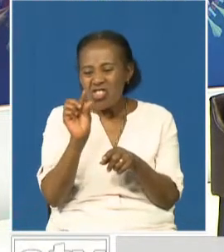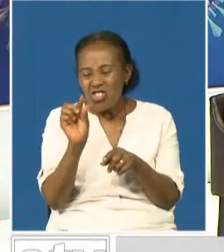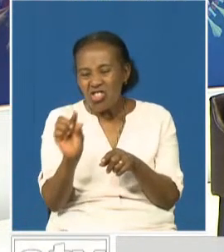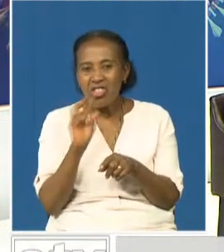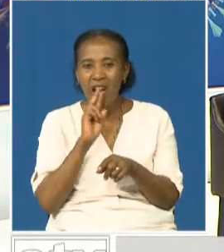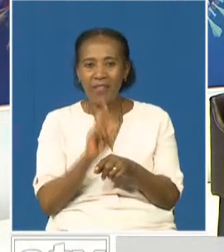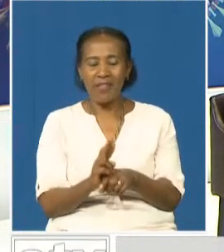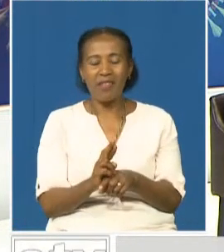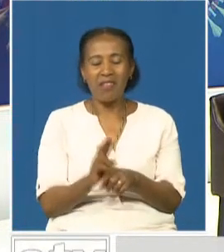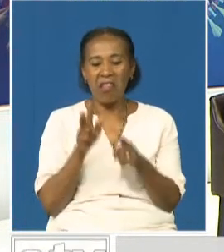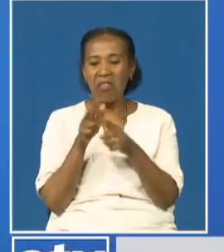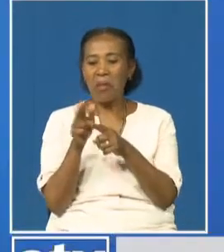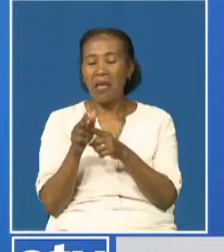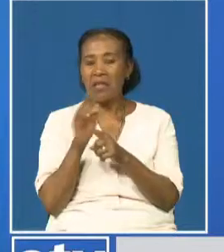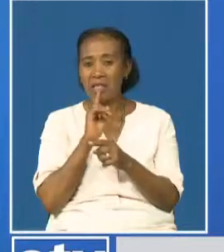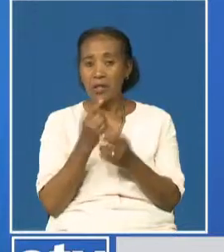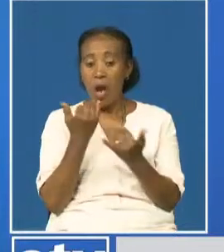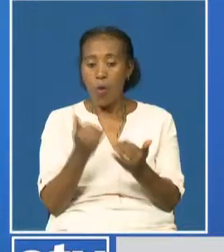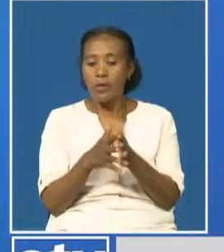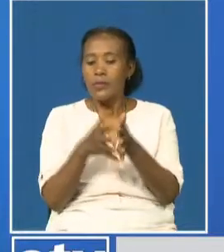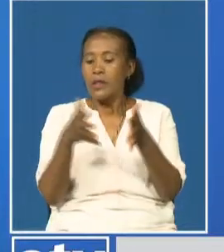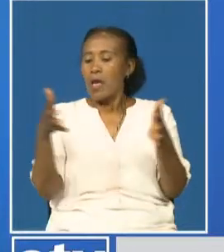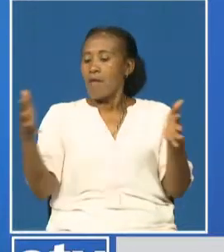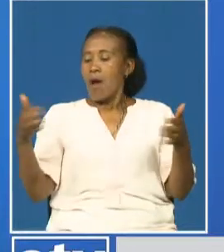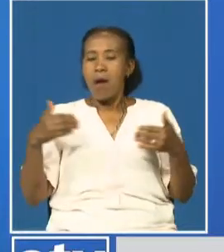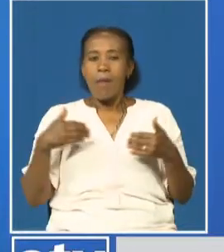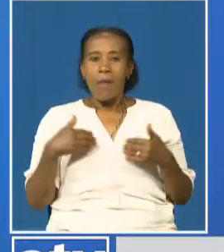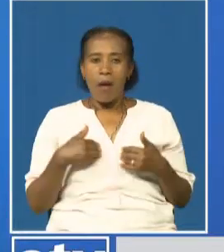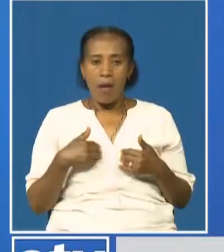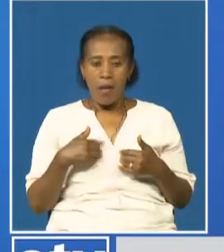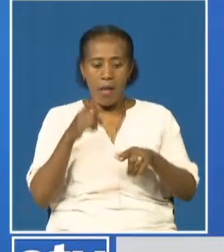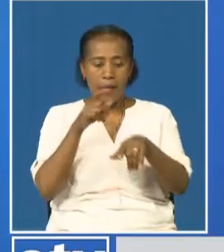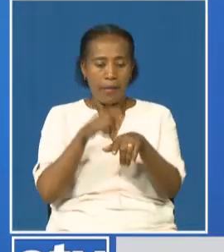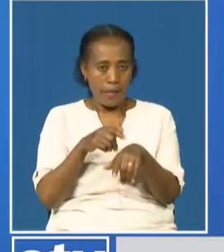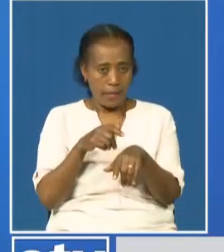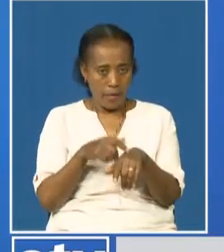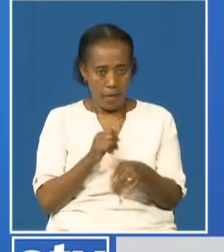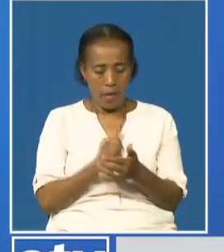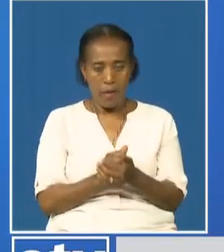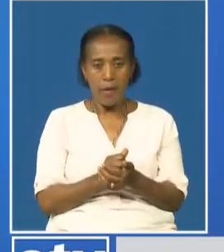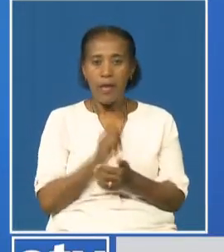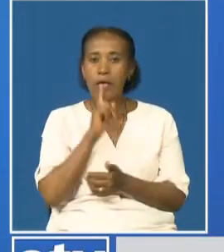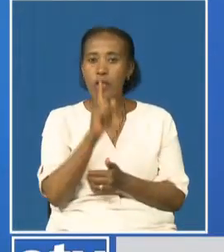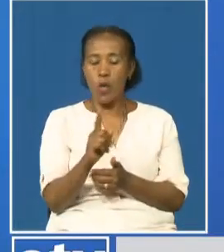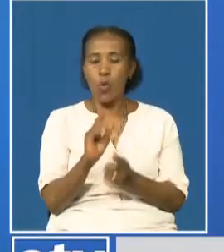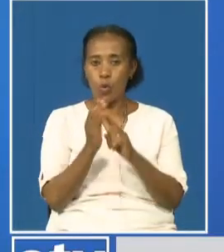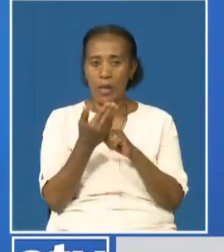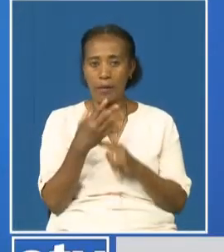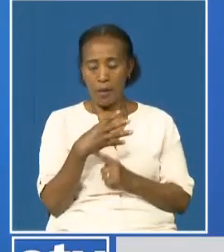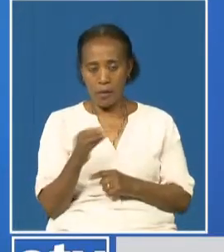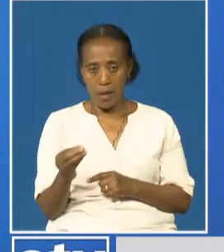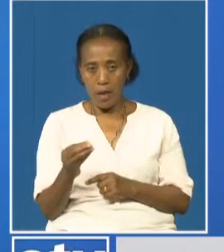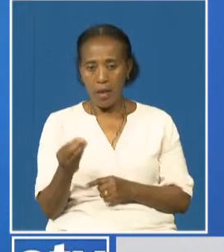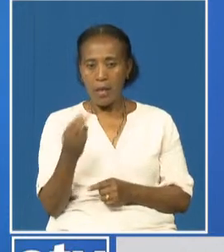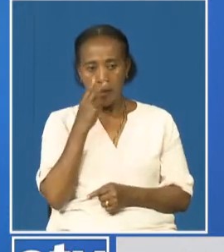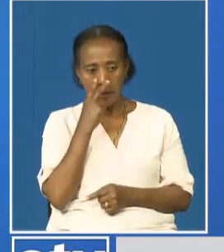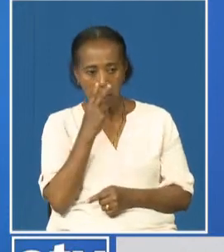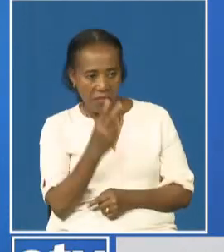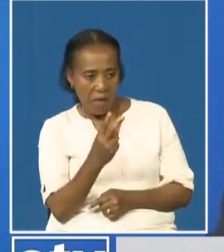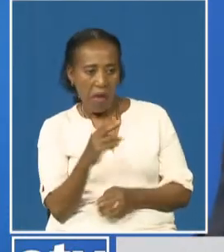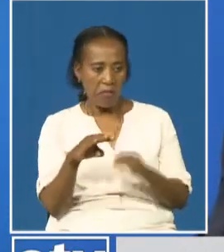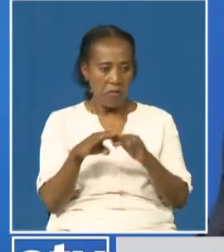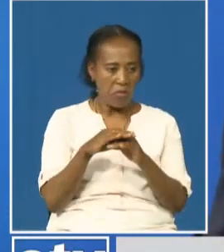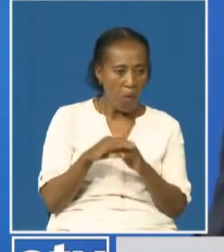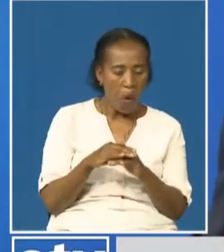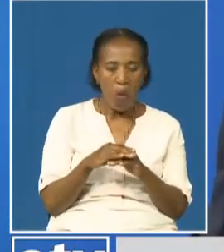ነች። አሁን ግን ሰፋ ባለ ጊዜ እና ሁኔታ የመተያየት